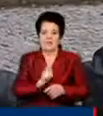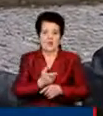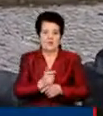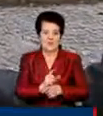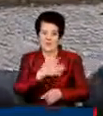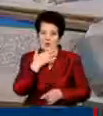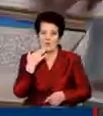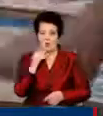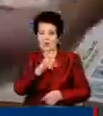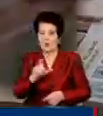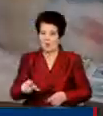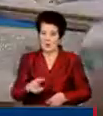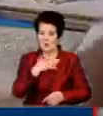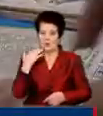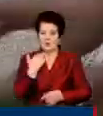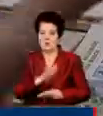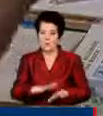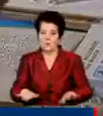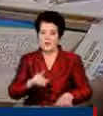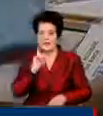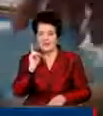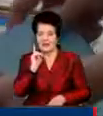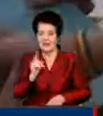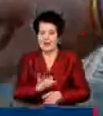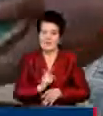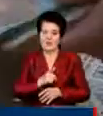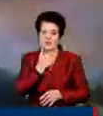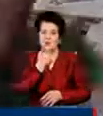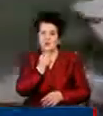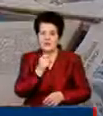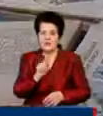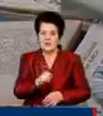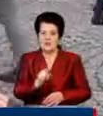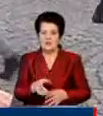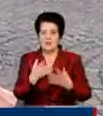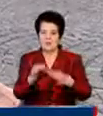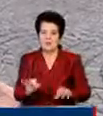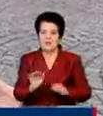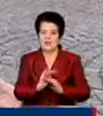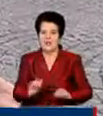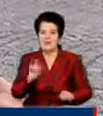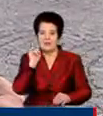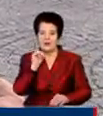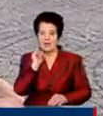foarte multă lume, foarte mulți copii, tineret. Foarte frumoasă și ceea ce permite tinerilor chiar